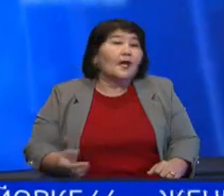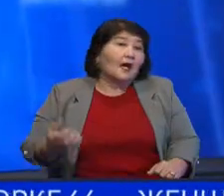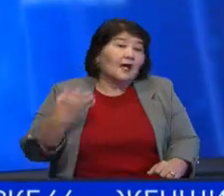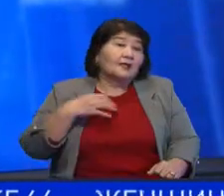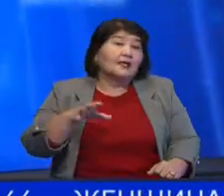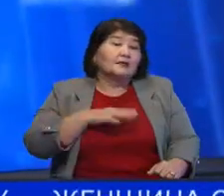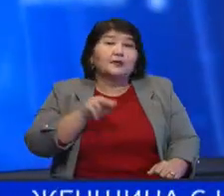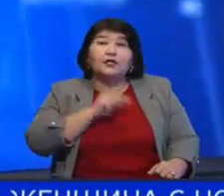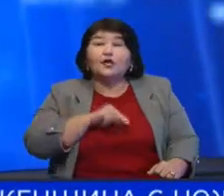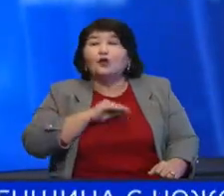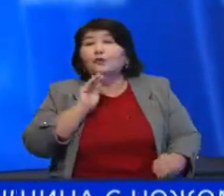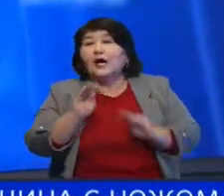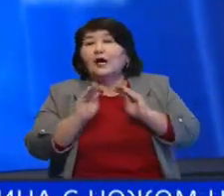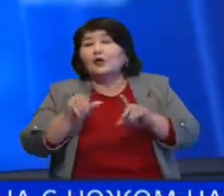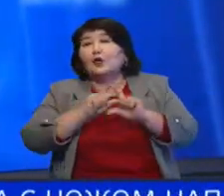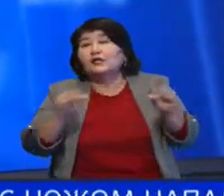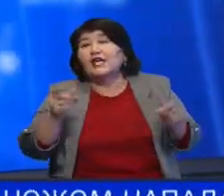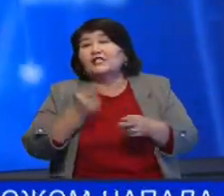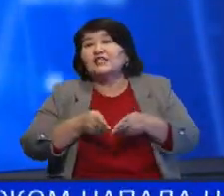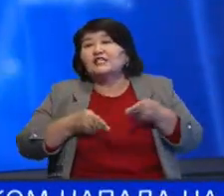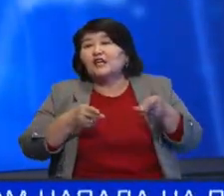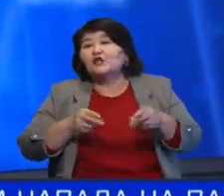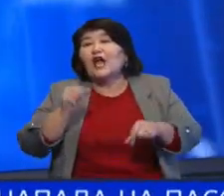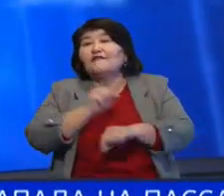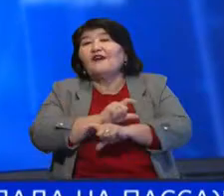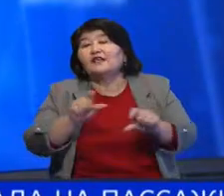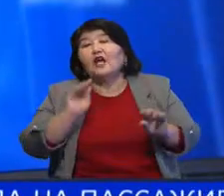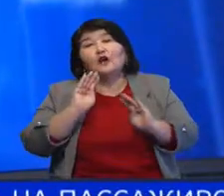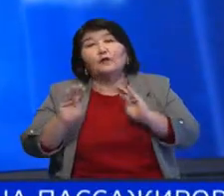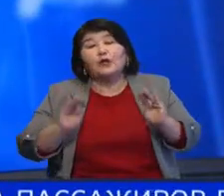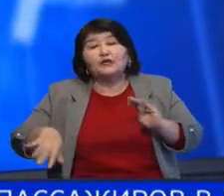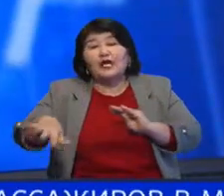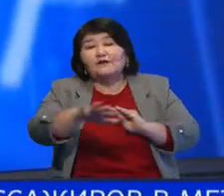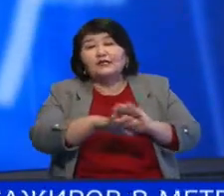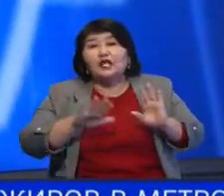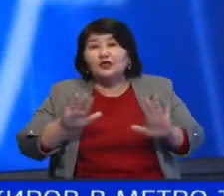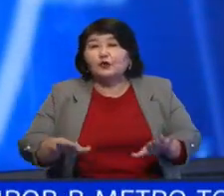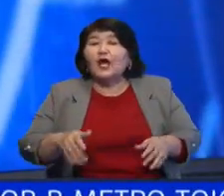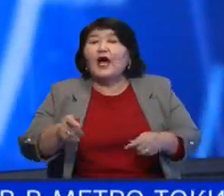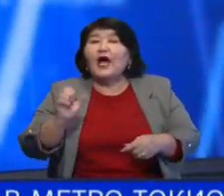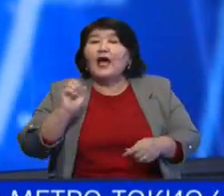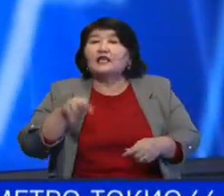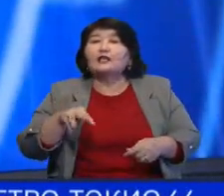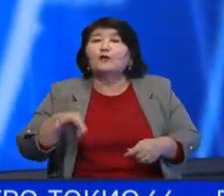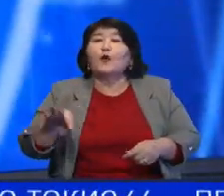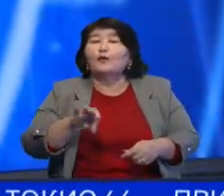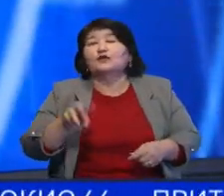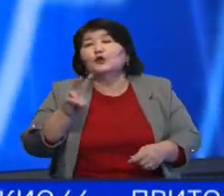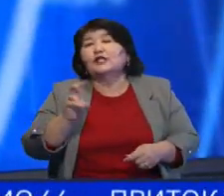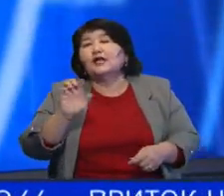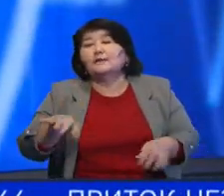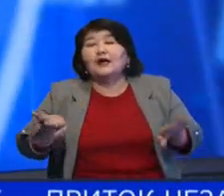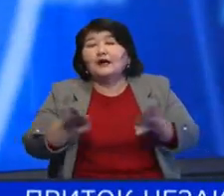Кызылорде проводятся работы по реконструкции здания железнодорожного вокзала и благоустройству при вокзальной территории. Аким области Нурлыбек Налибаев